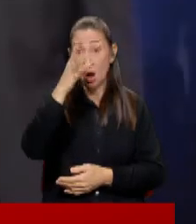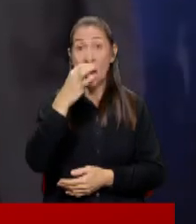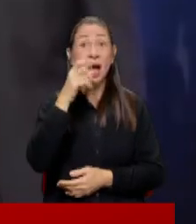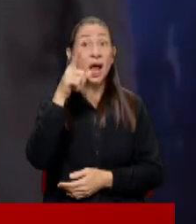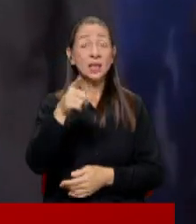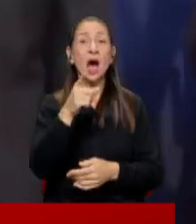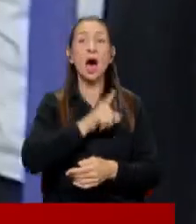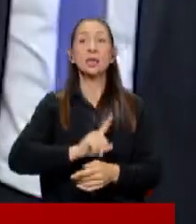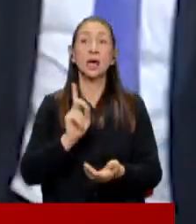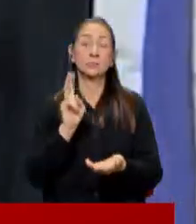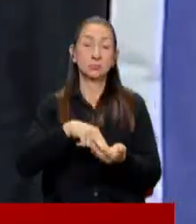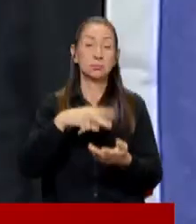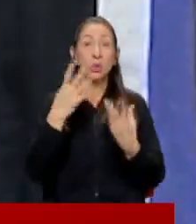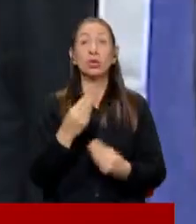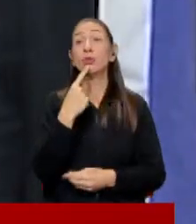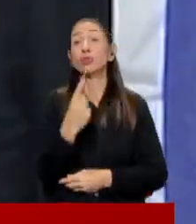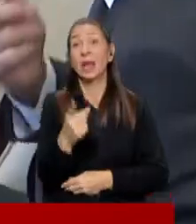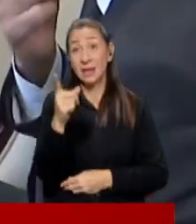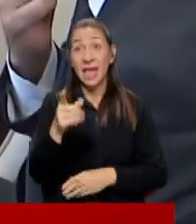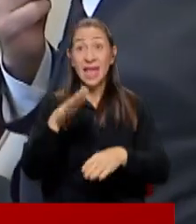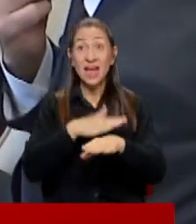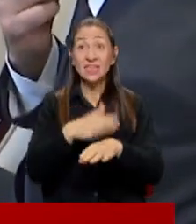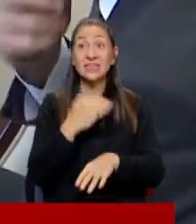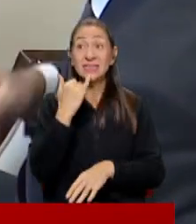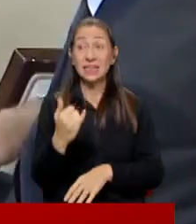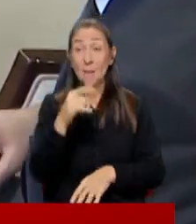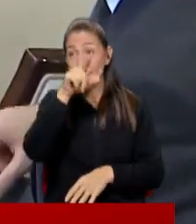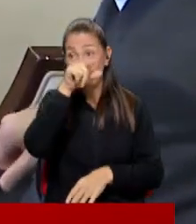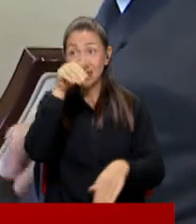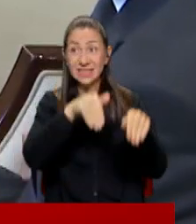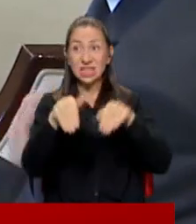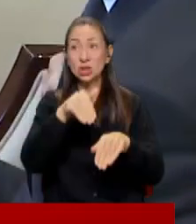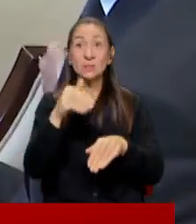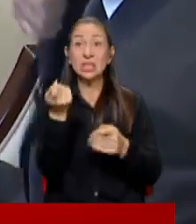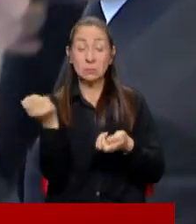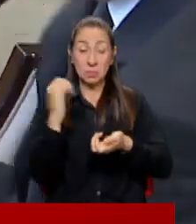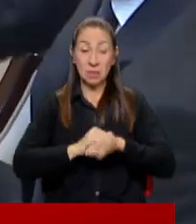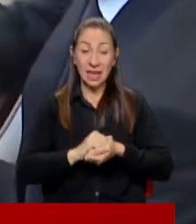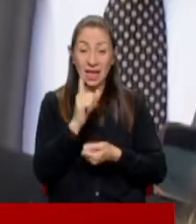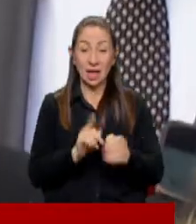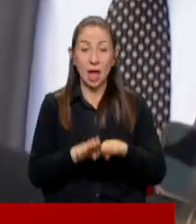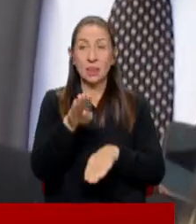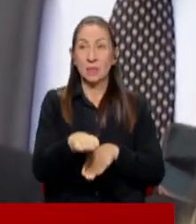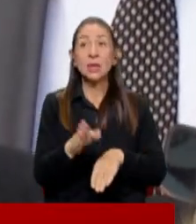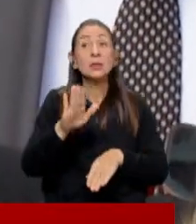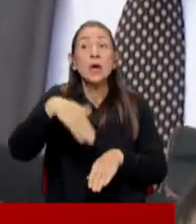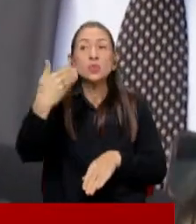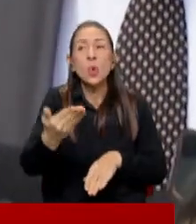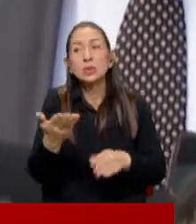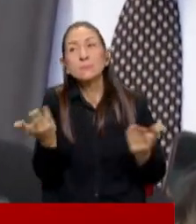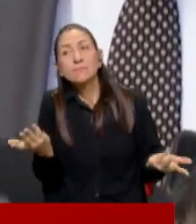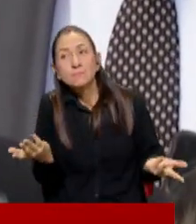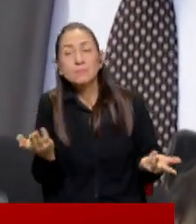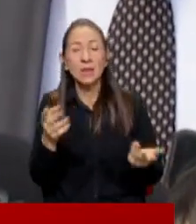Ankara'da da aday çıkartacak varını açıkladı Yavaş'ın ziyareti mart seçiminde olası işbirliğinin de ilk hamlesi daha sonrasını herhalde